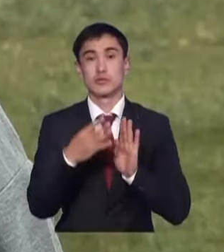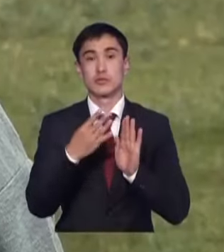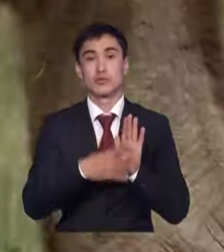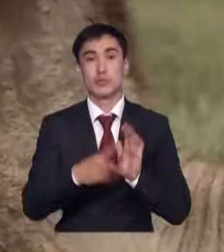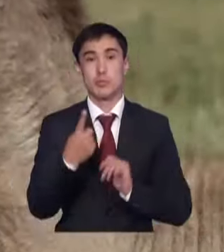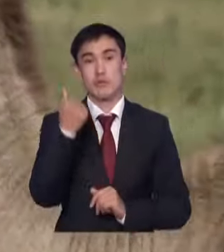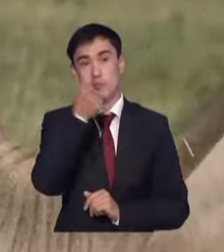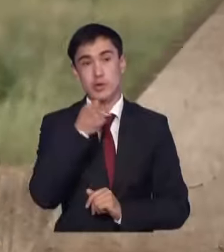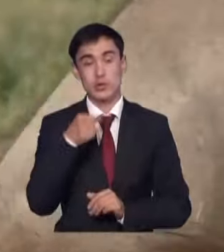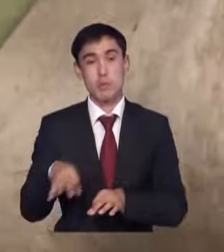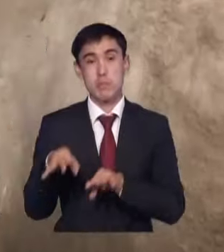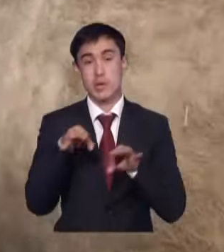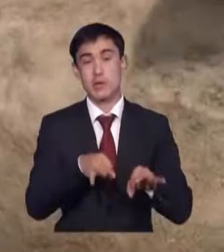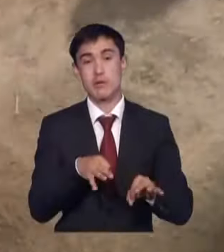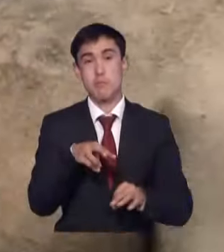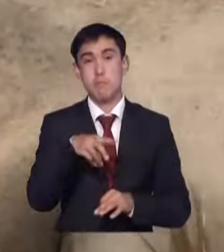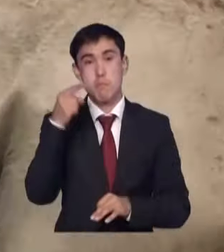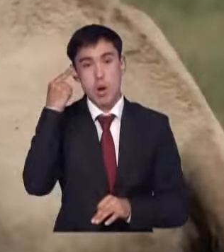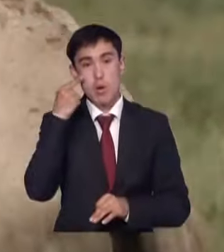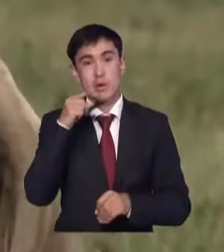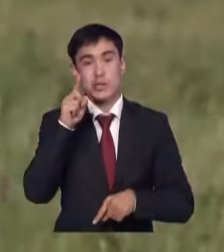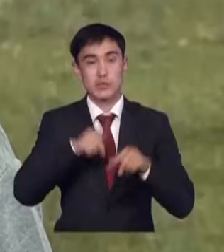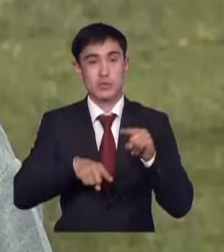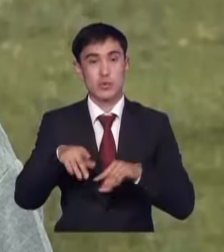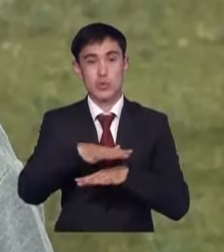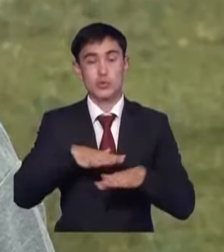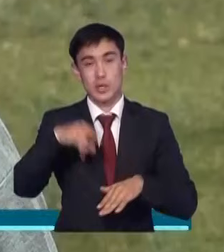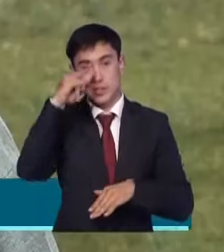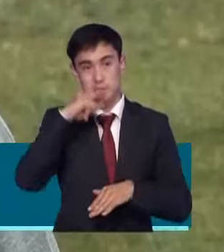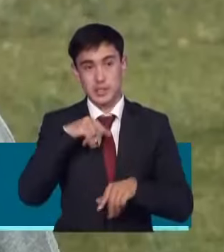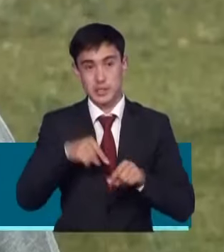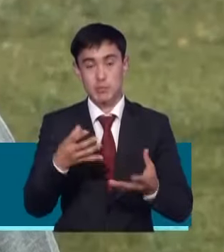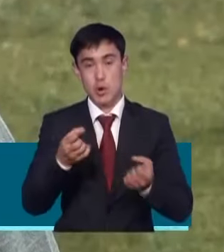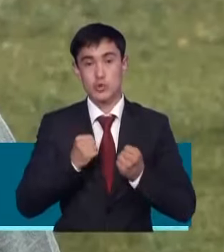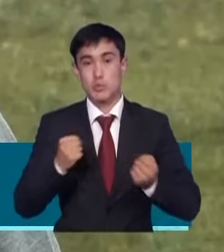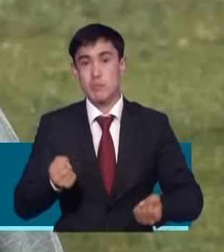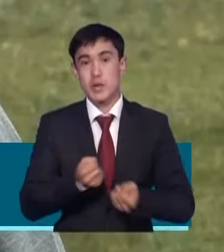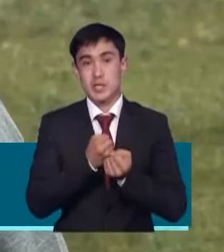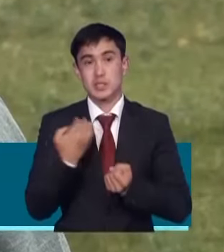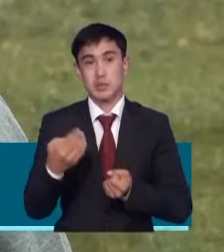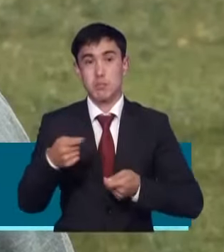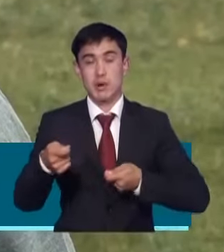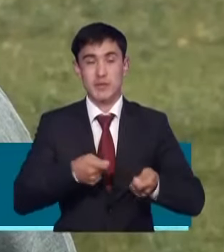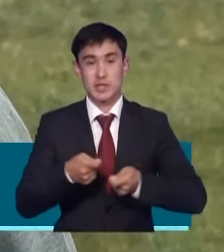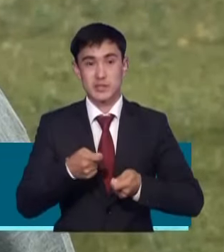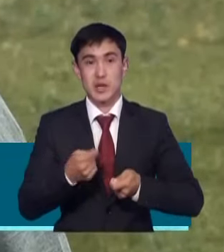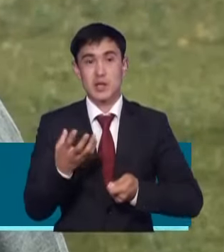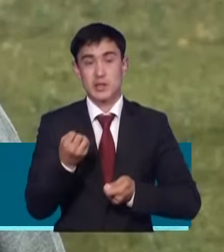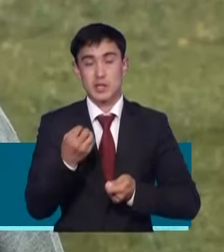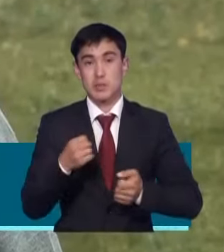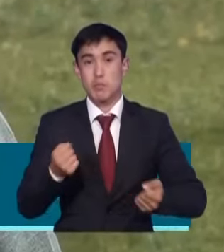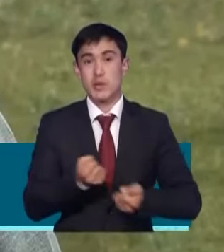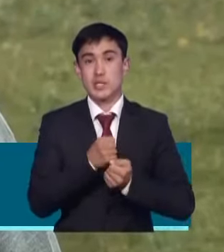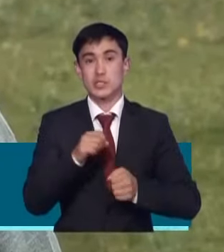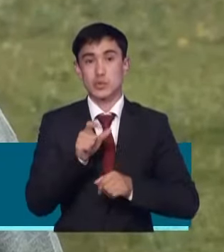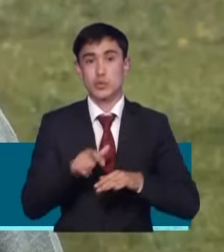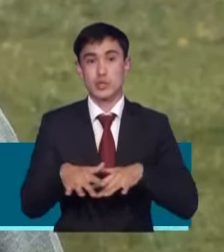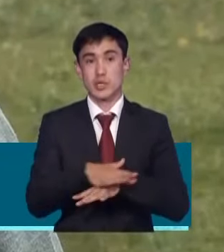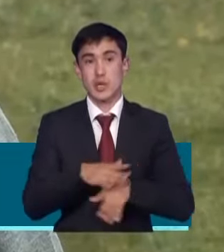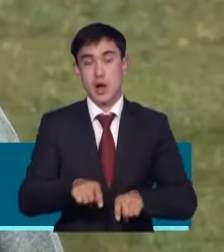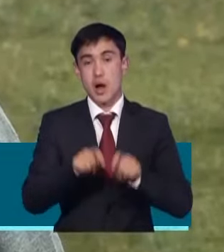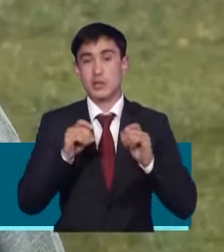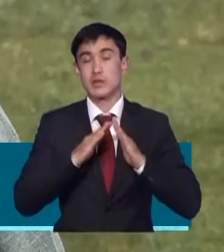1991 году я эмигрировал из Монголии на историческую родину Казахстан. Здесь я получил поддержку со стороны правительства, а также поддержку людей.